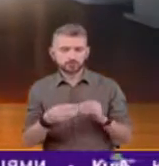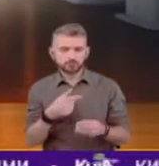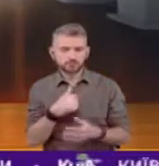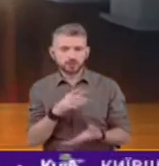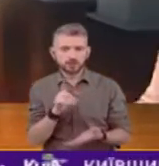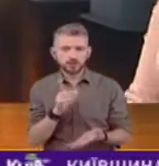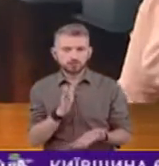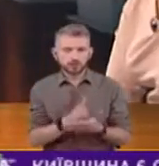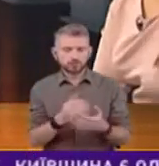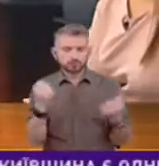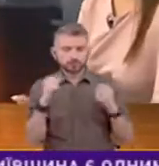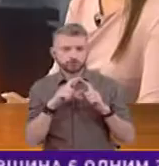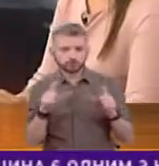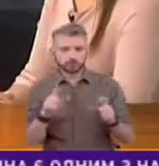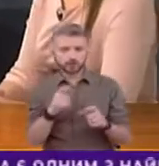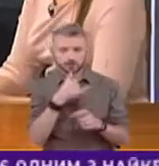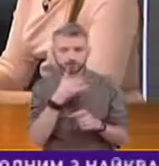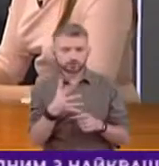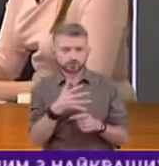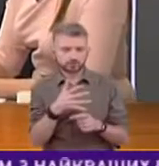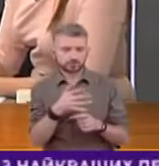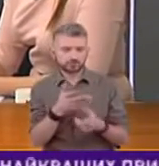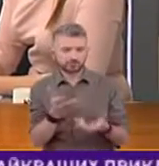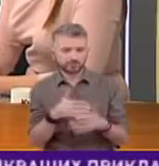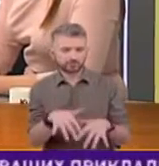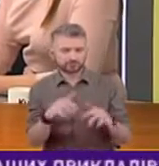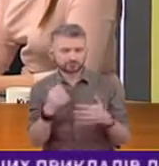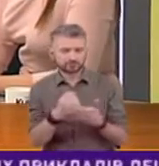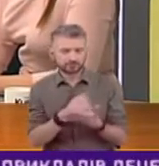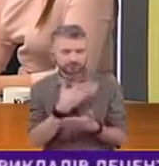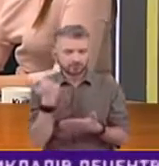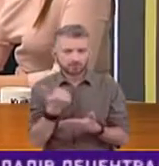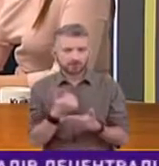маємо спортивні установи, але немає можливості, бо в них немає відповідних стандартів,